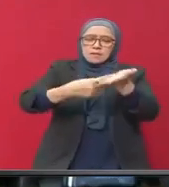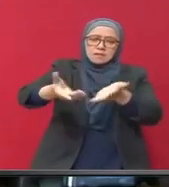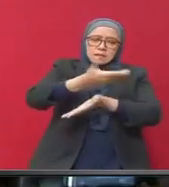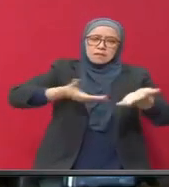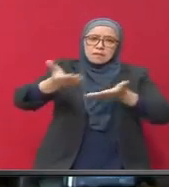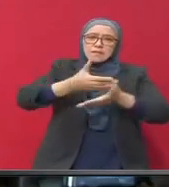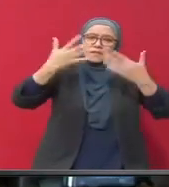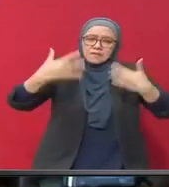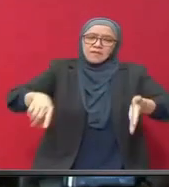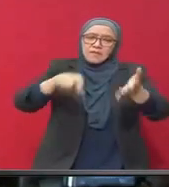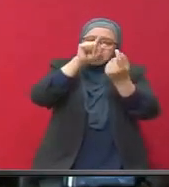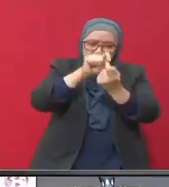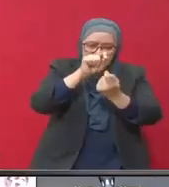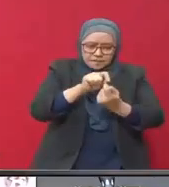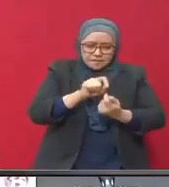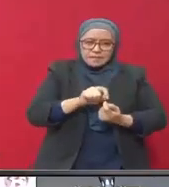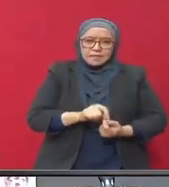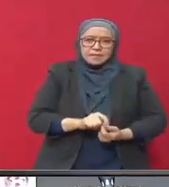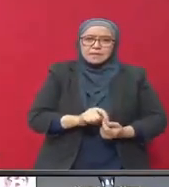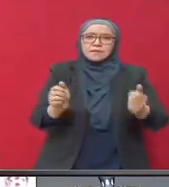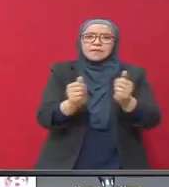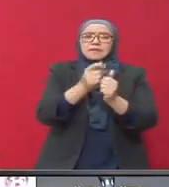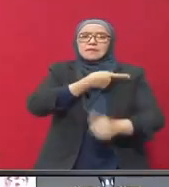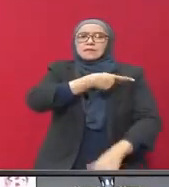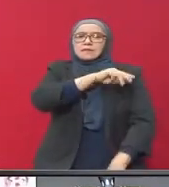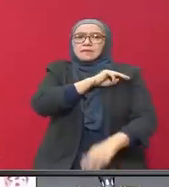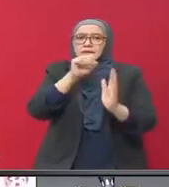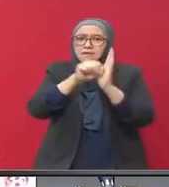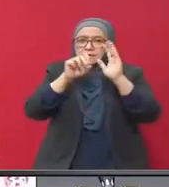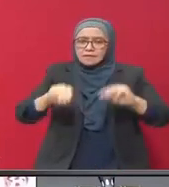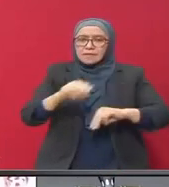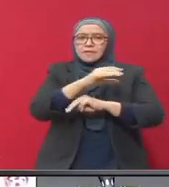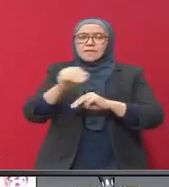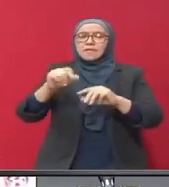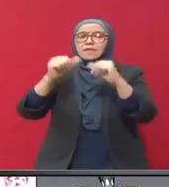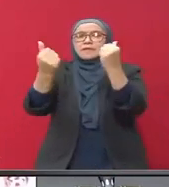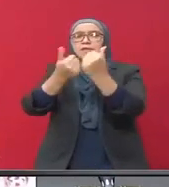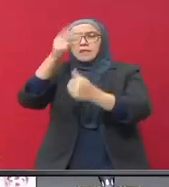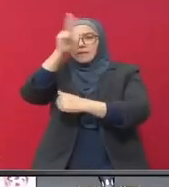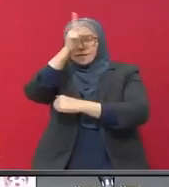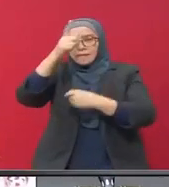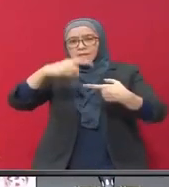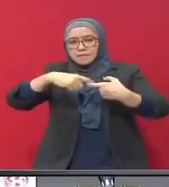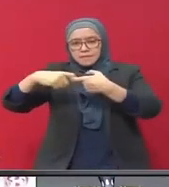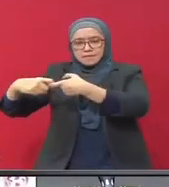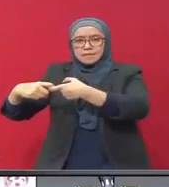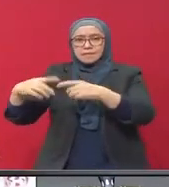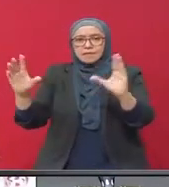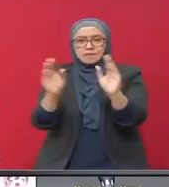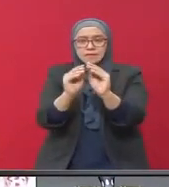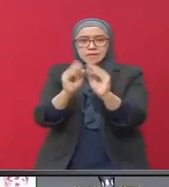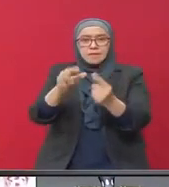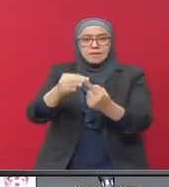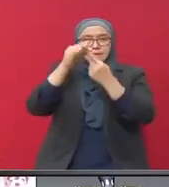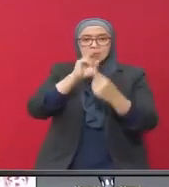dengan kerjasama kementerian dan agensi-agensi yang berkaitan sidang khas MKN bilangan 51 tahun